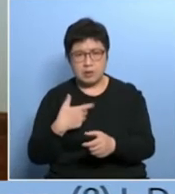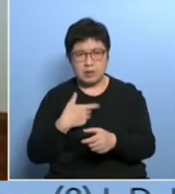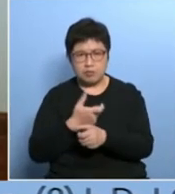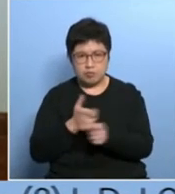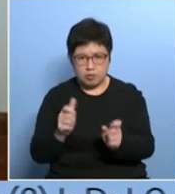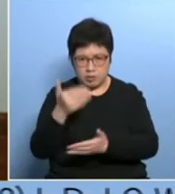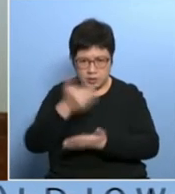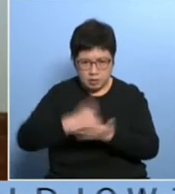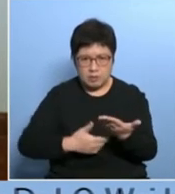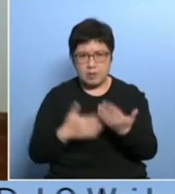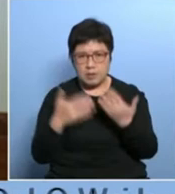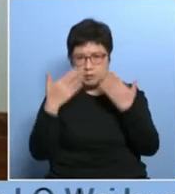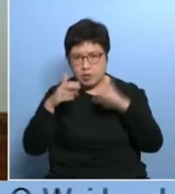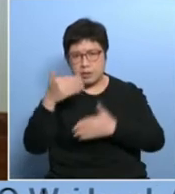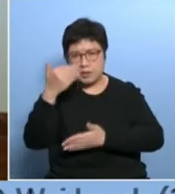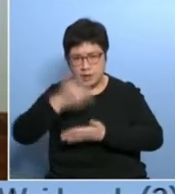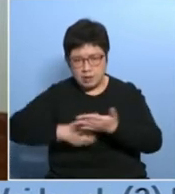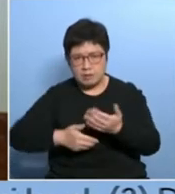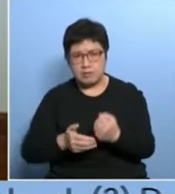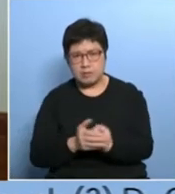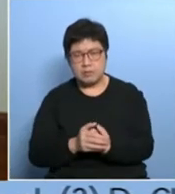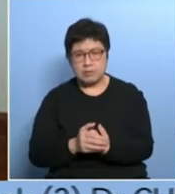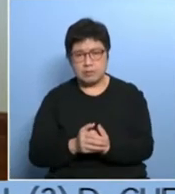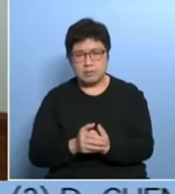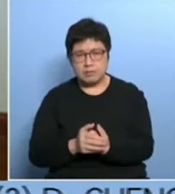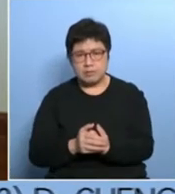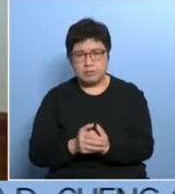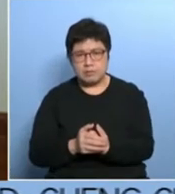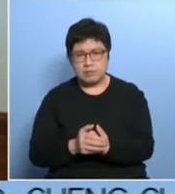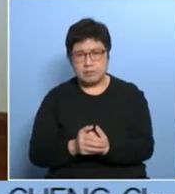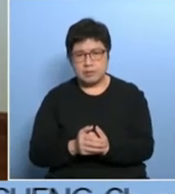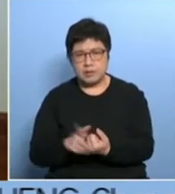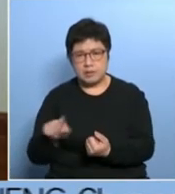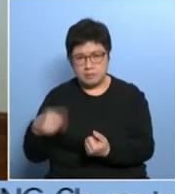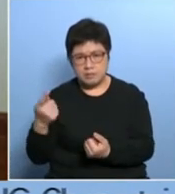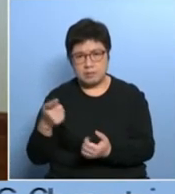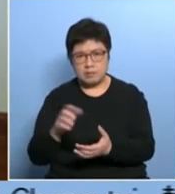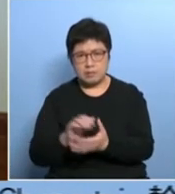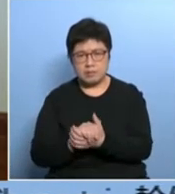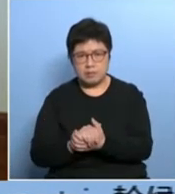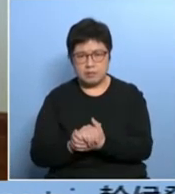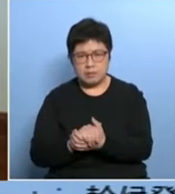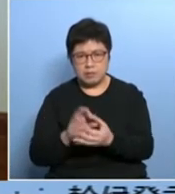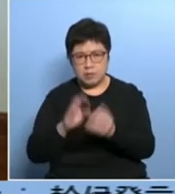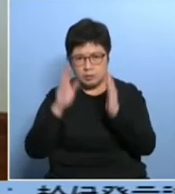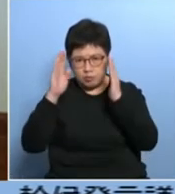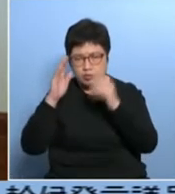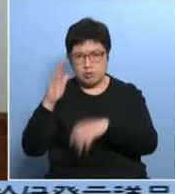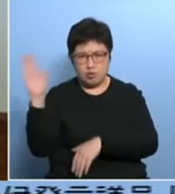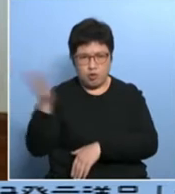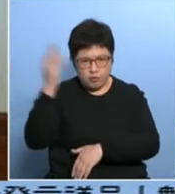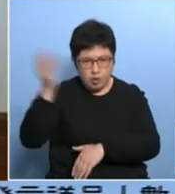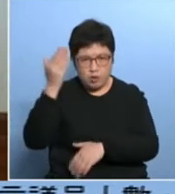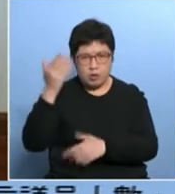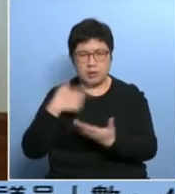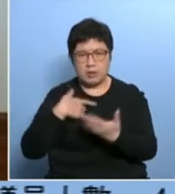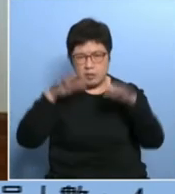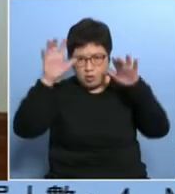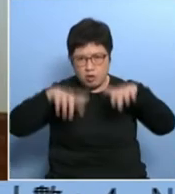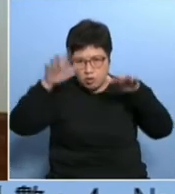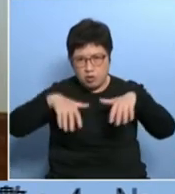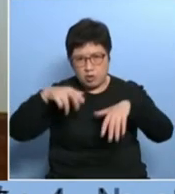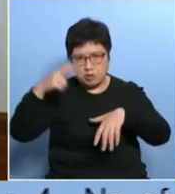假的情況。另外，就是關注颱風及暴雨警告